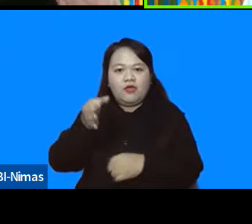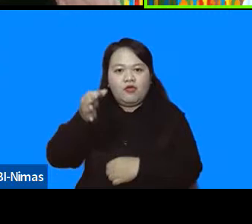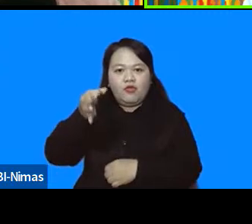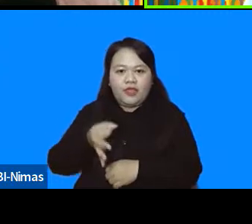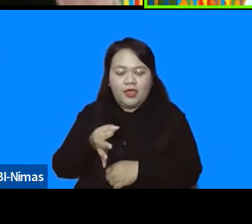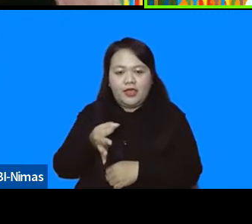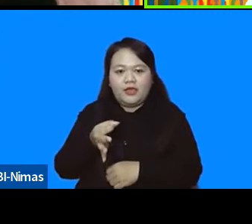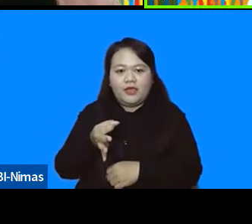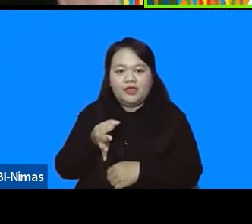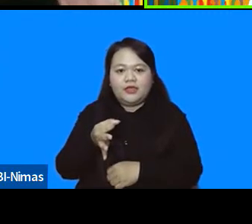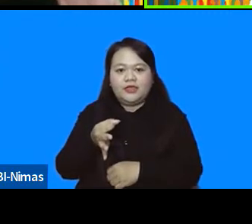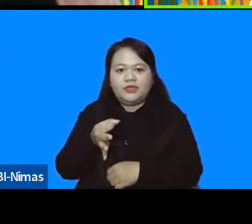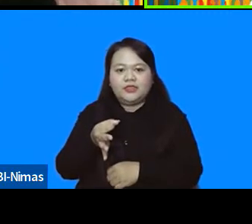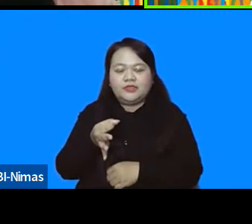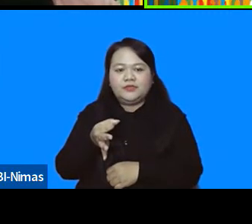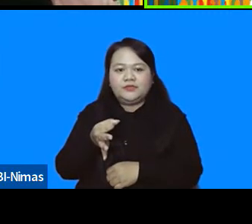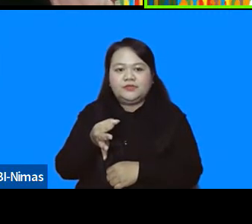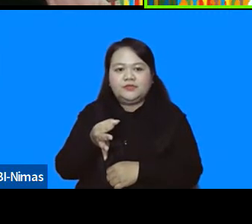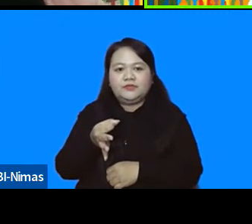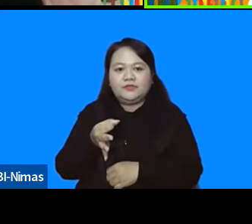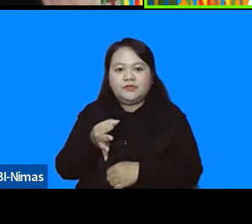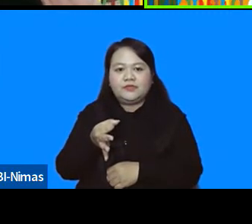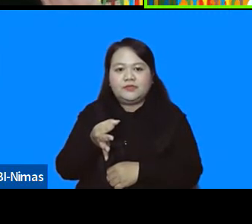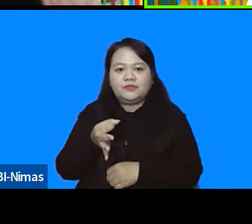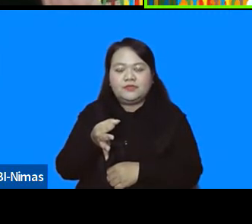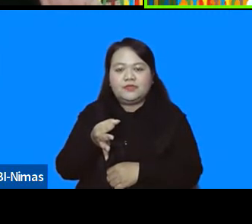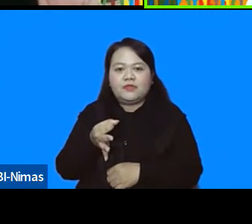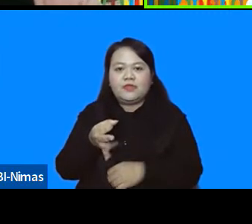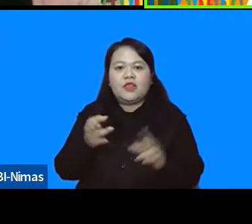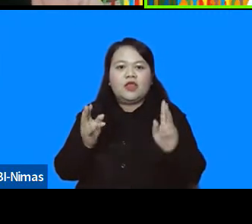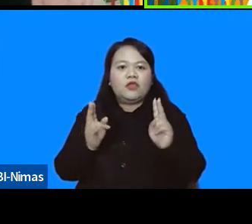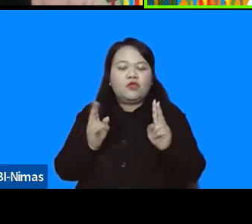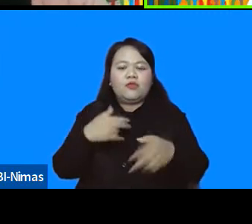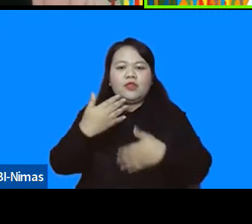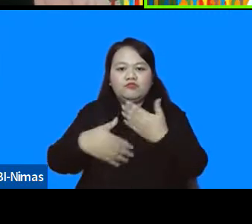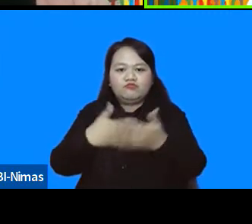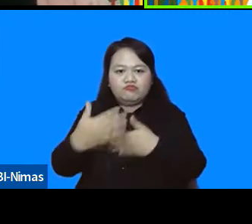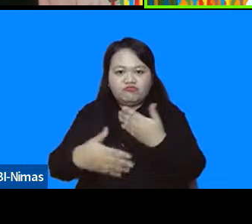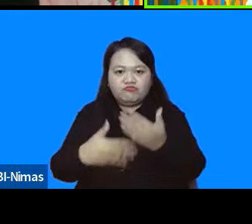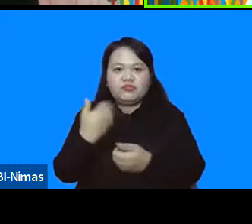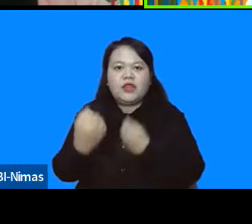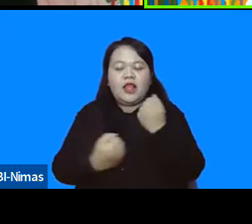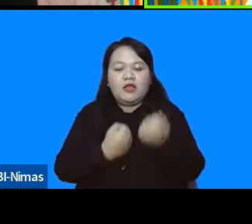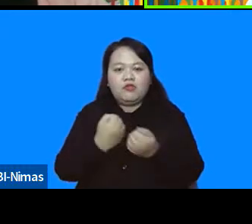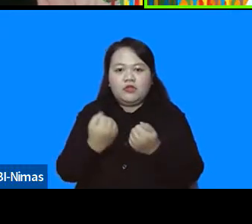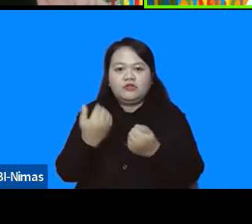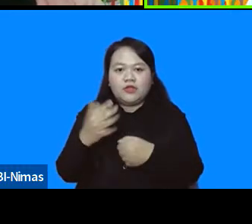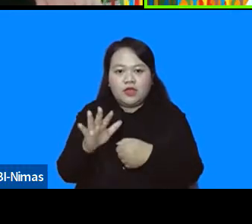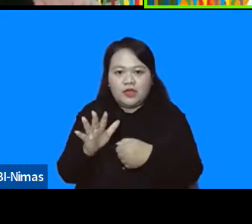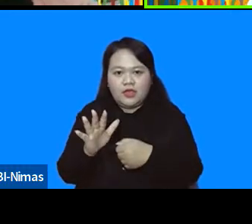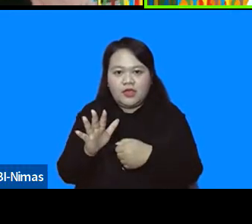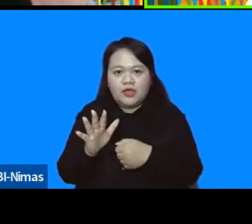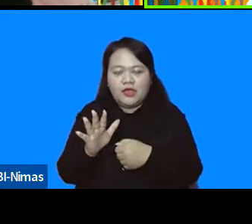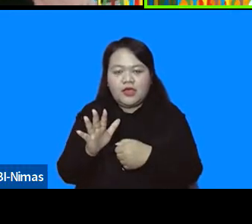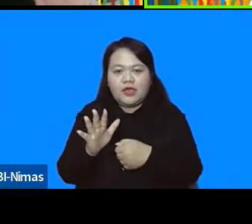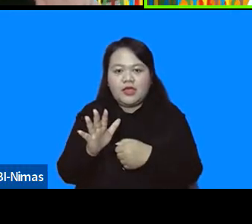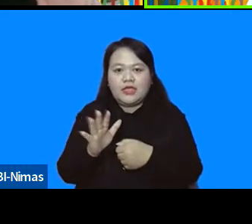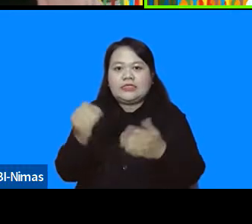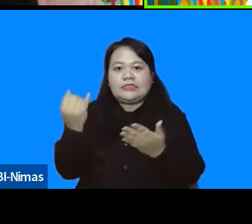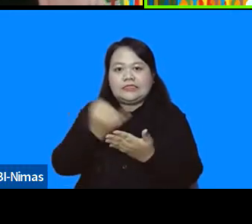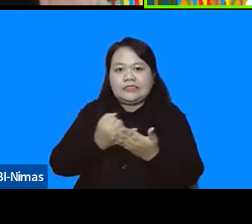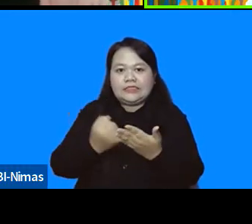waktu itu yang secara normatif kita laksanakan. Jadi yang seninya